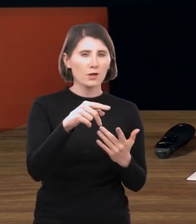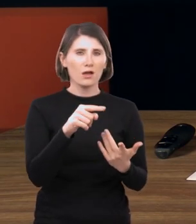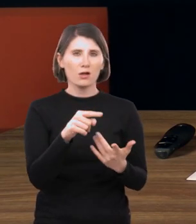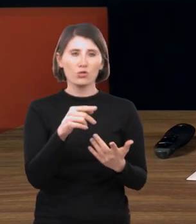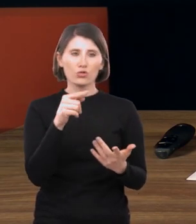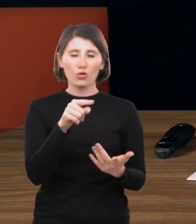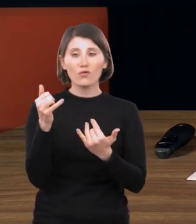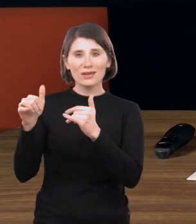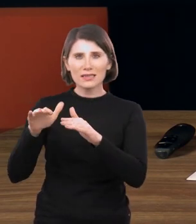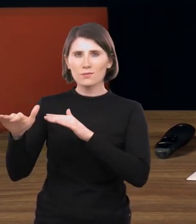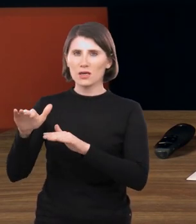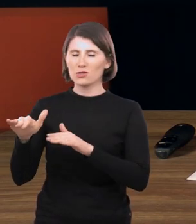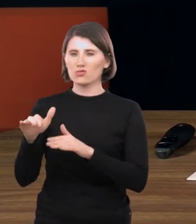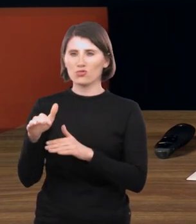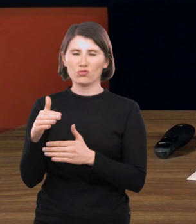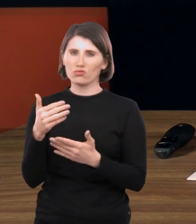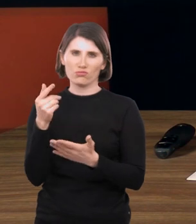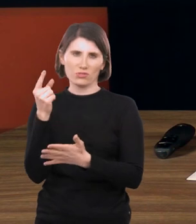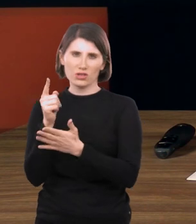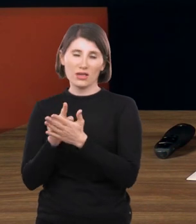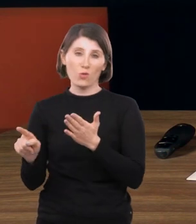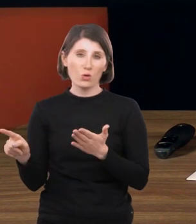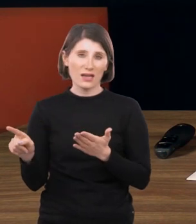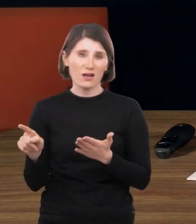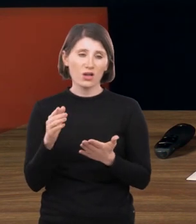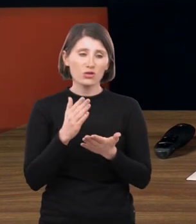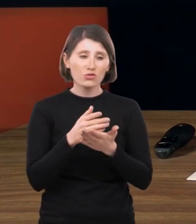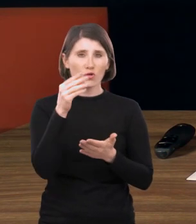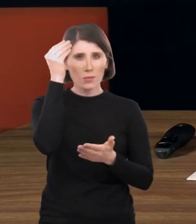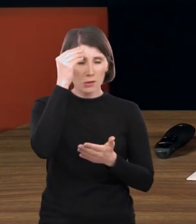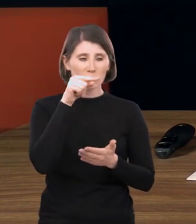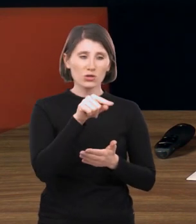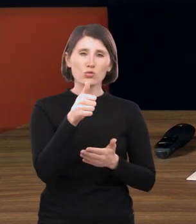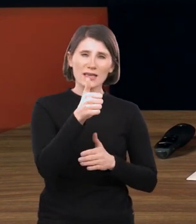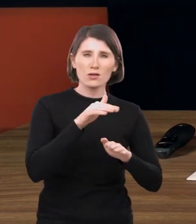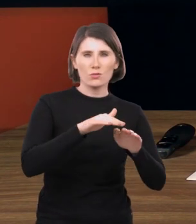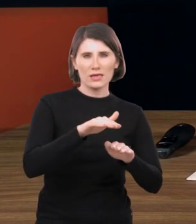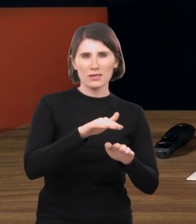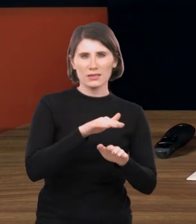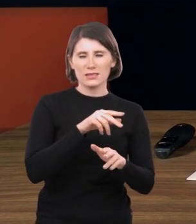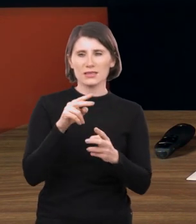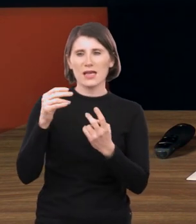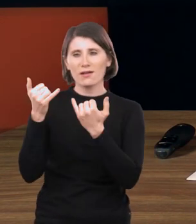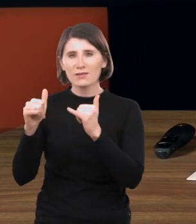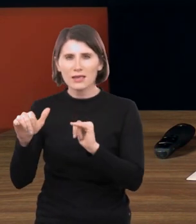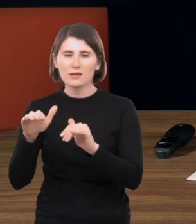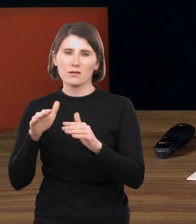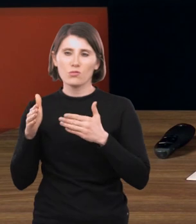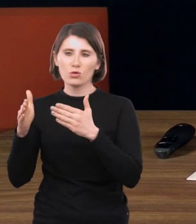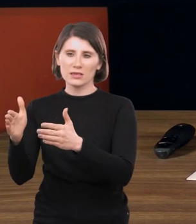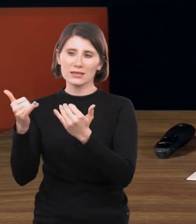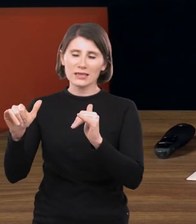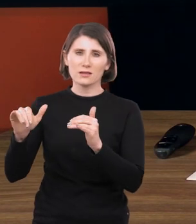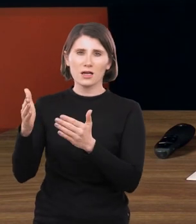to sytuacja jednostkowa, natomiast nie będzie w stanie przenieść tej wiedzy na inne pasy w innym miejscu miasta, na